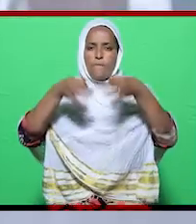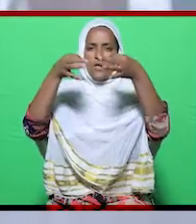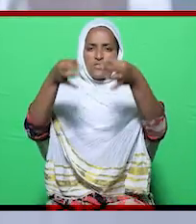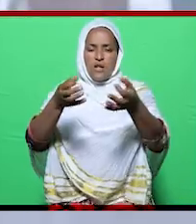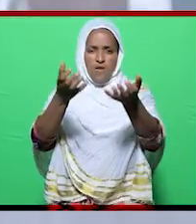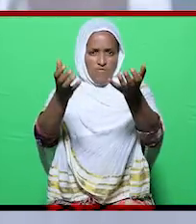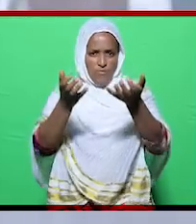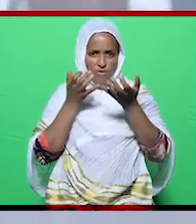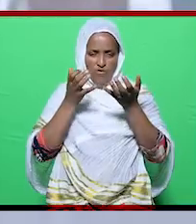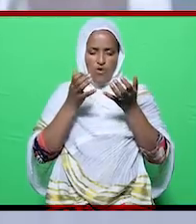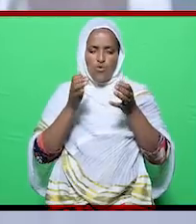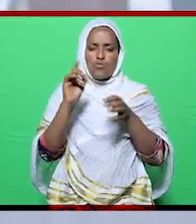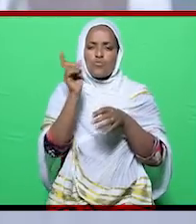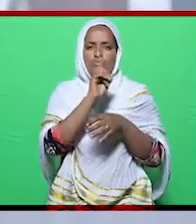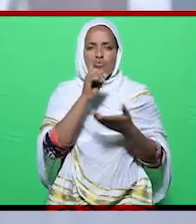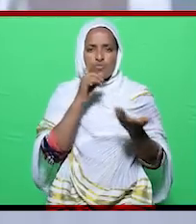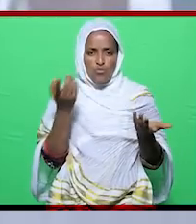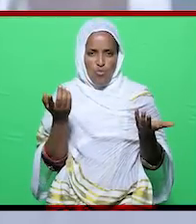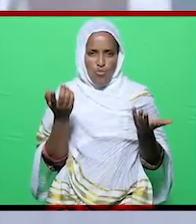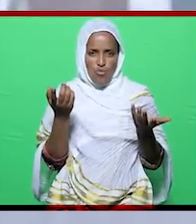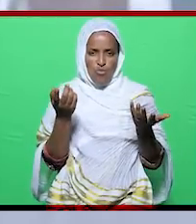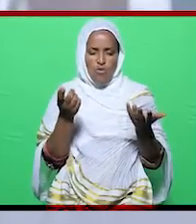ካለው ማስተላለፍ የሚፈለገው